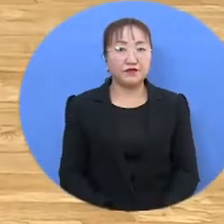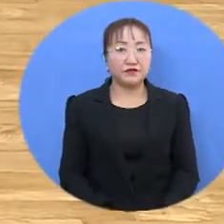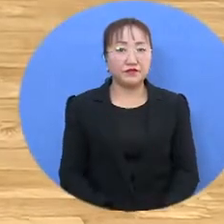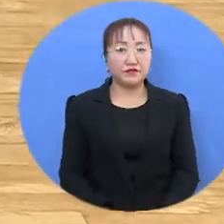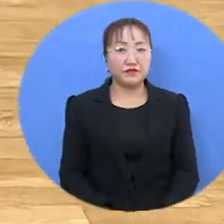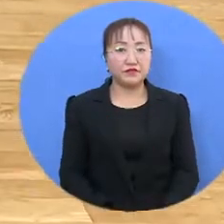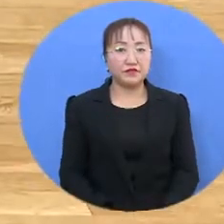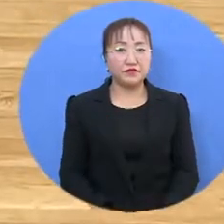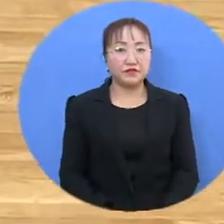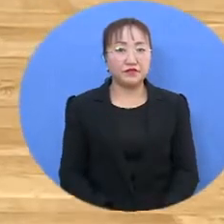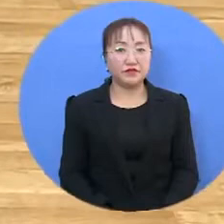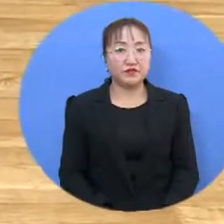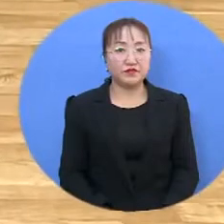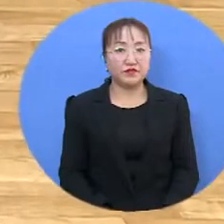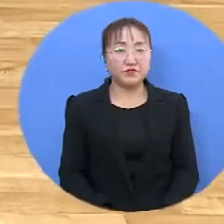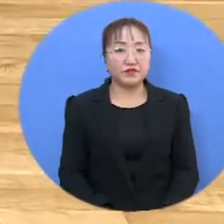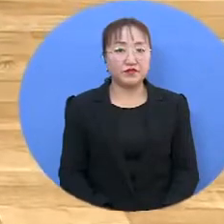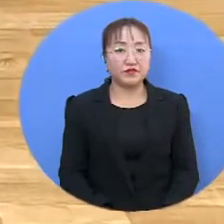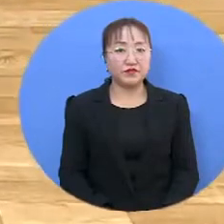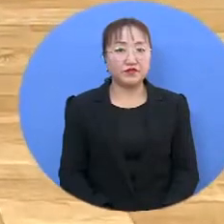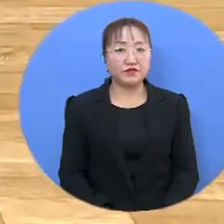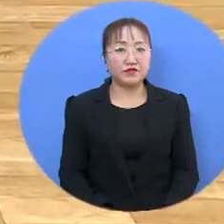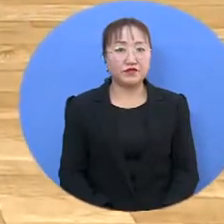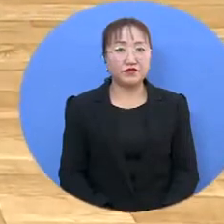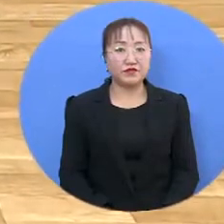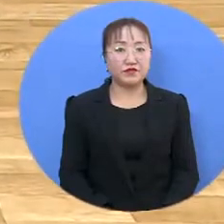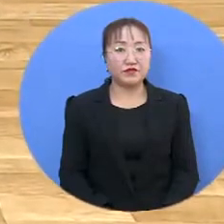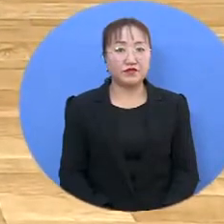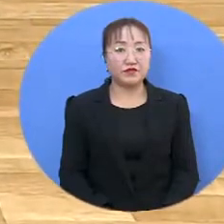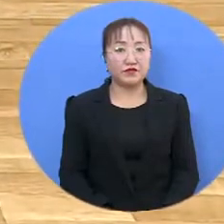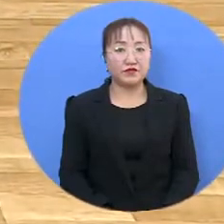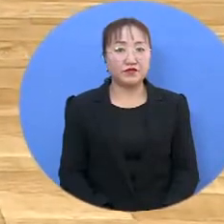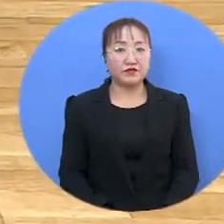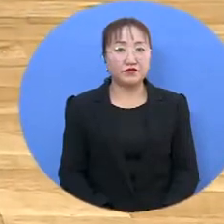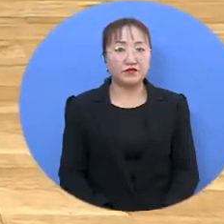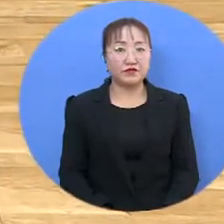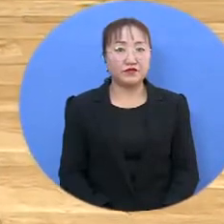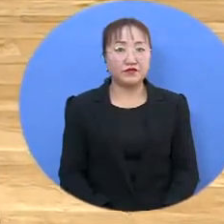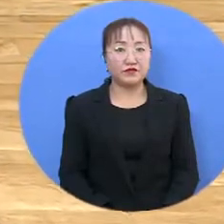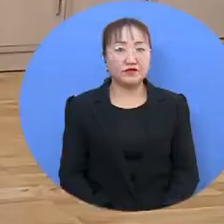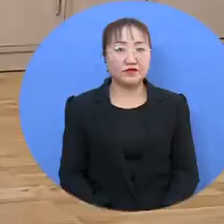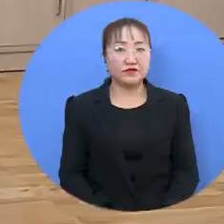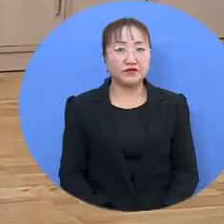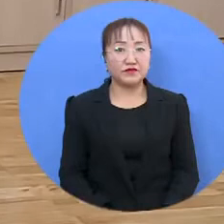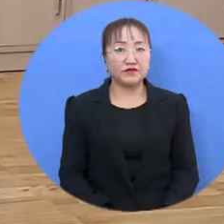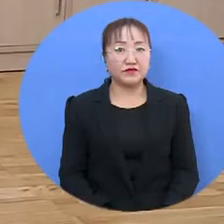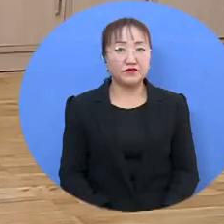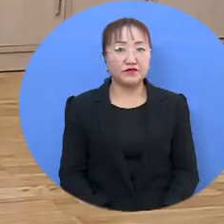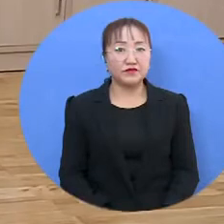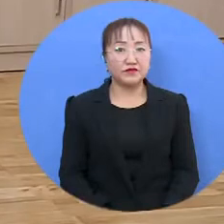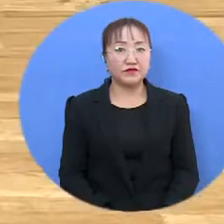2 3 4 5 6 7 зүүнээс баруунаас 1